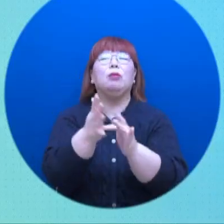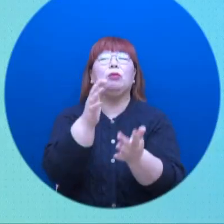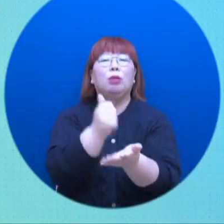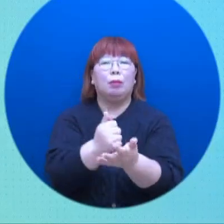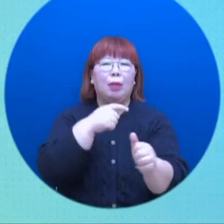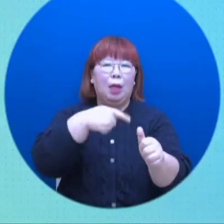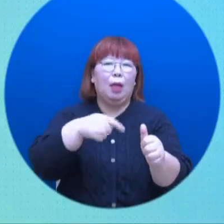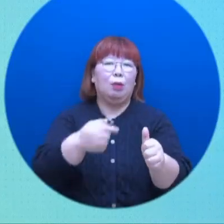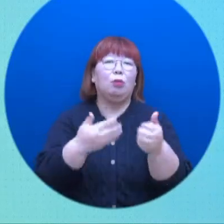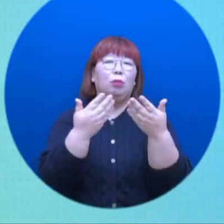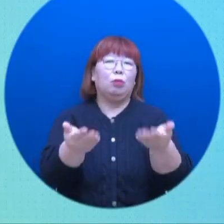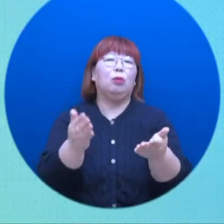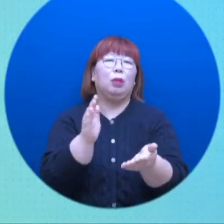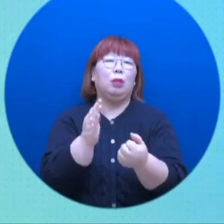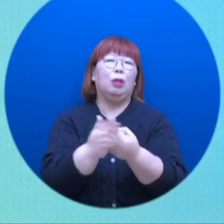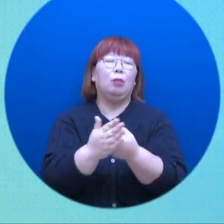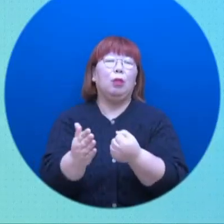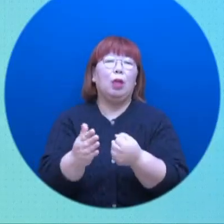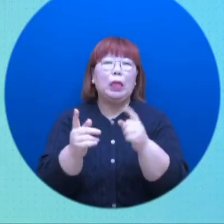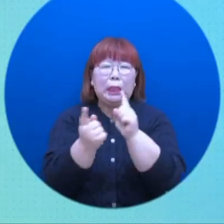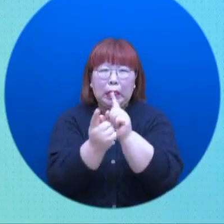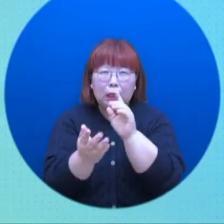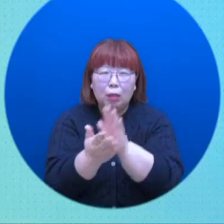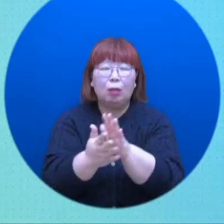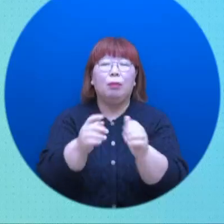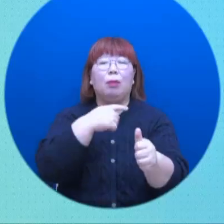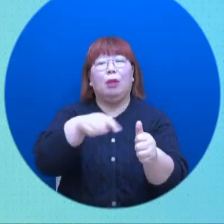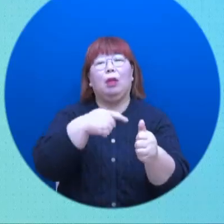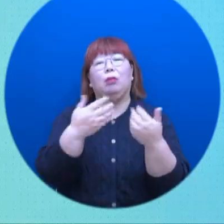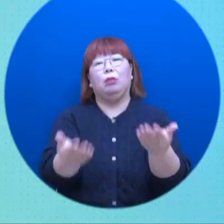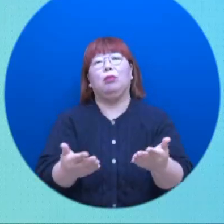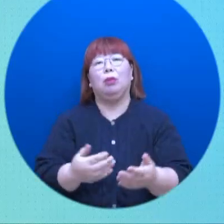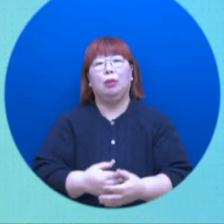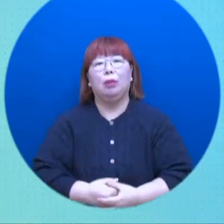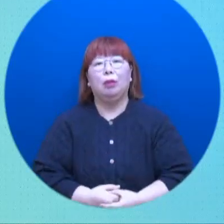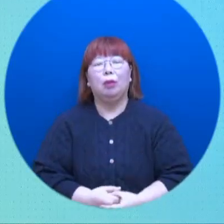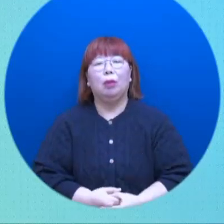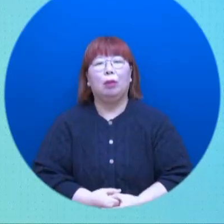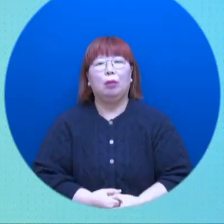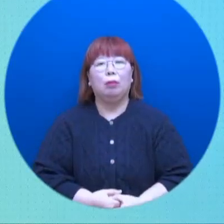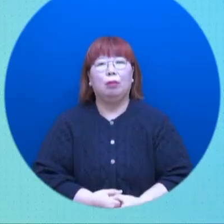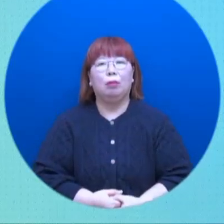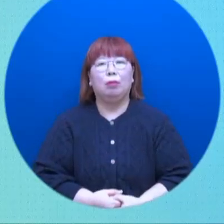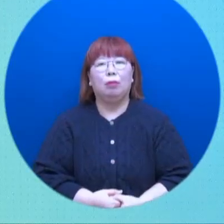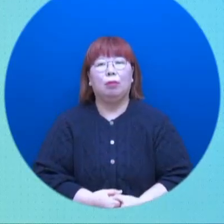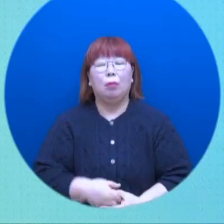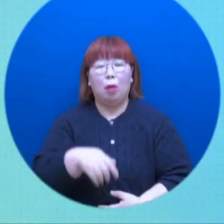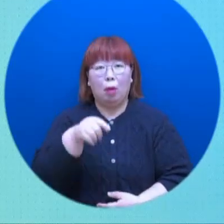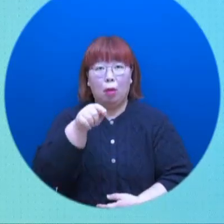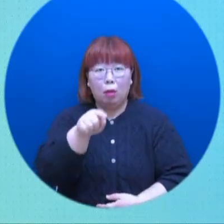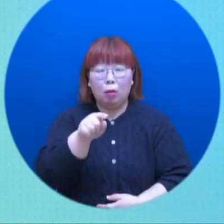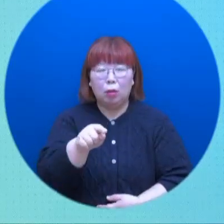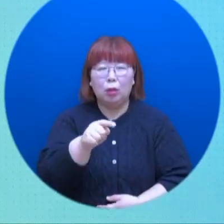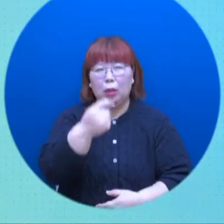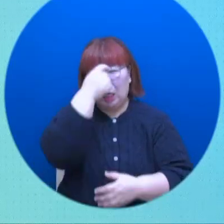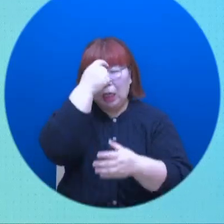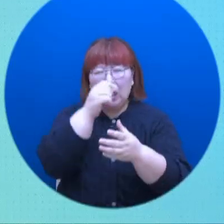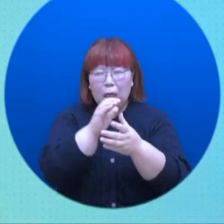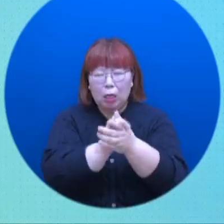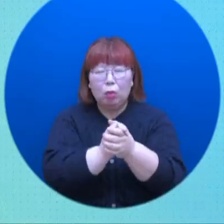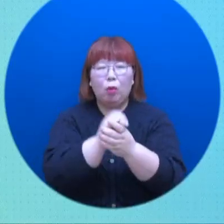예수님께서 직접 가르쳐 주셨어요. 그래서 이 주기도문은 기도의